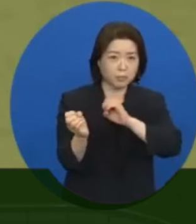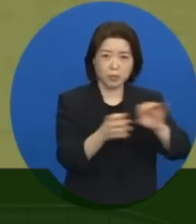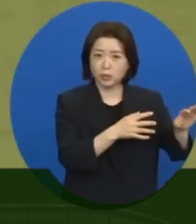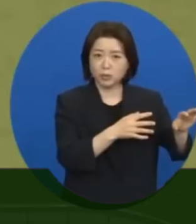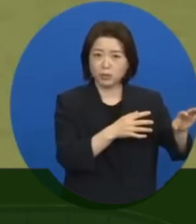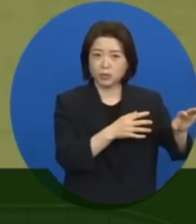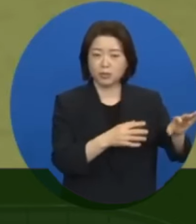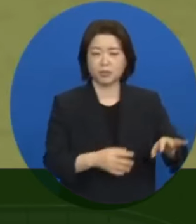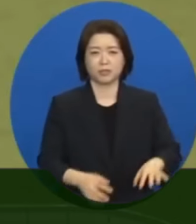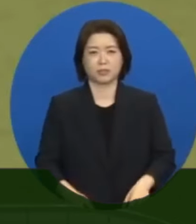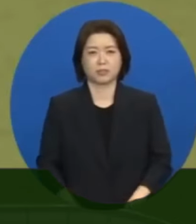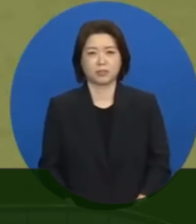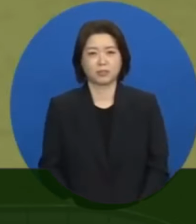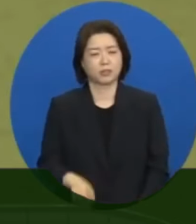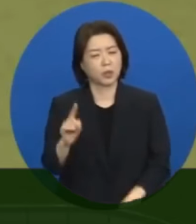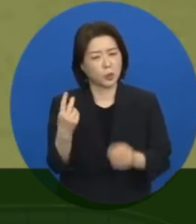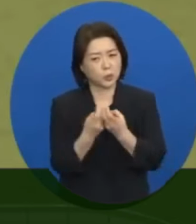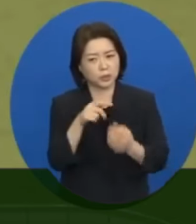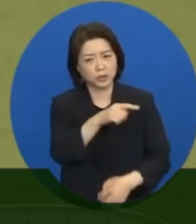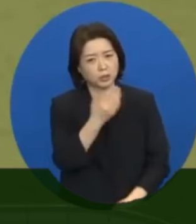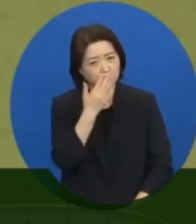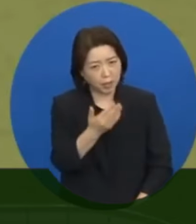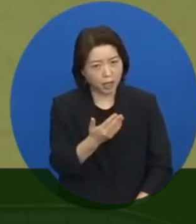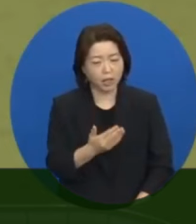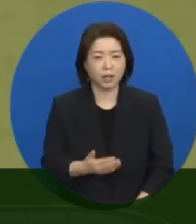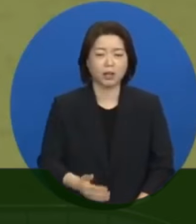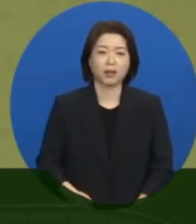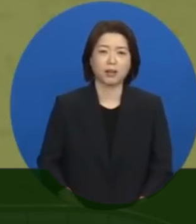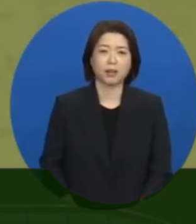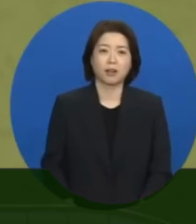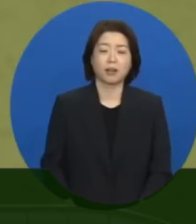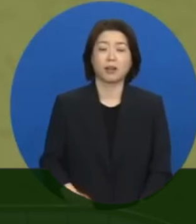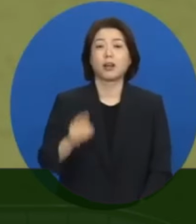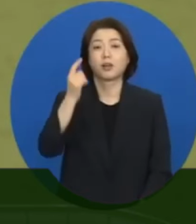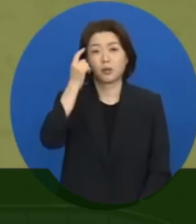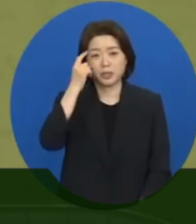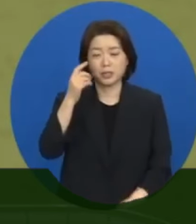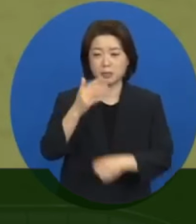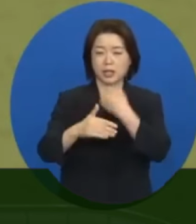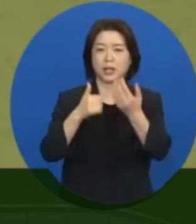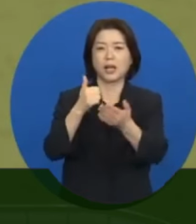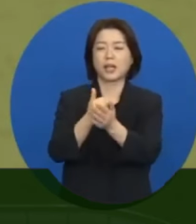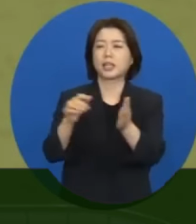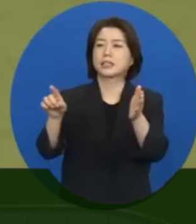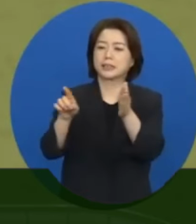있습니까 어떻게 그러실 수 있을까요 왜냐하면 하나님